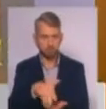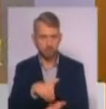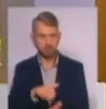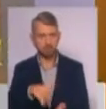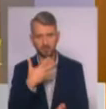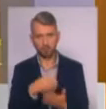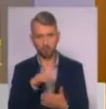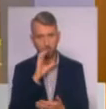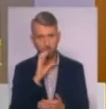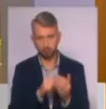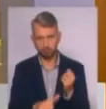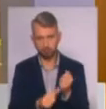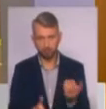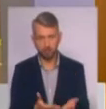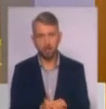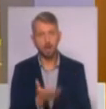А якщо ми